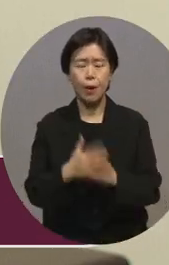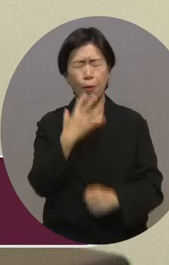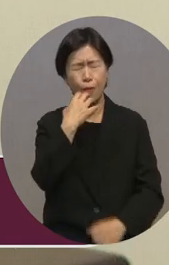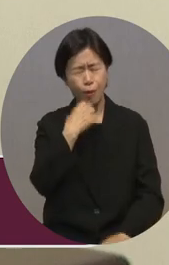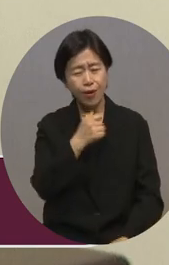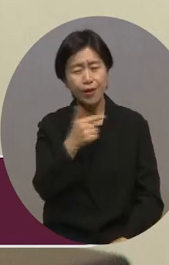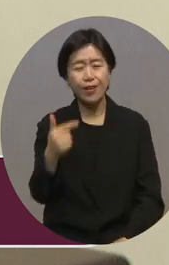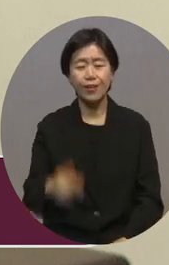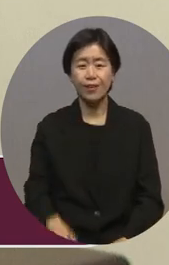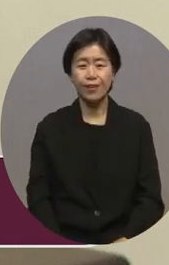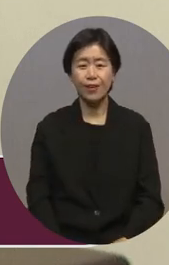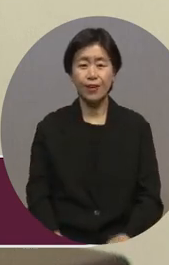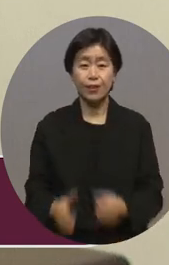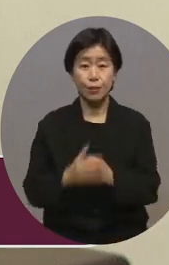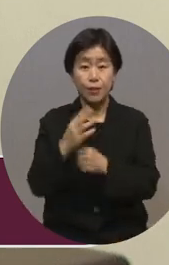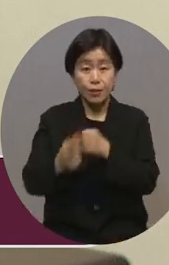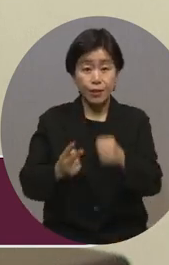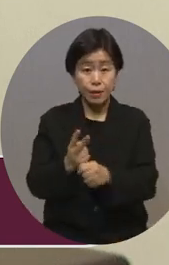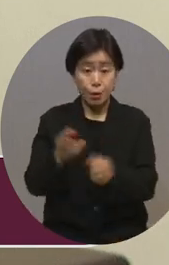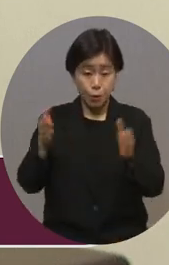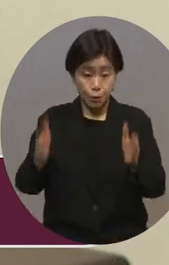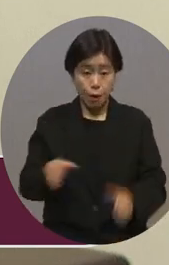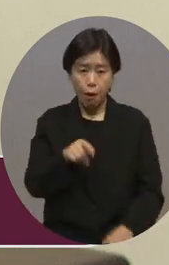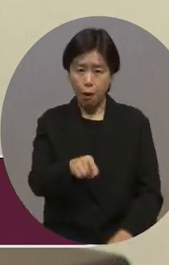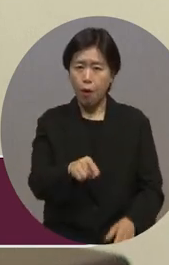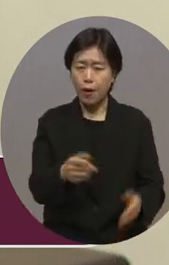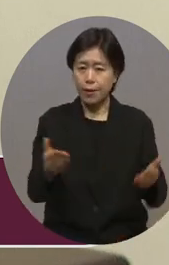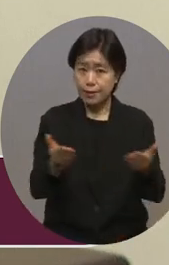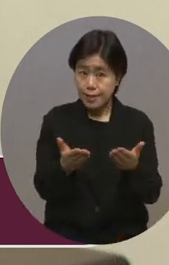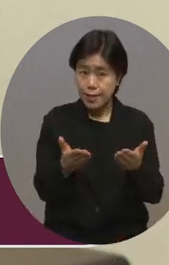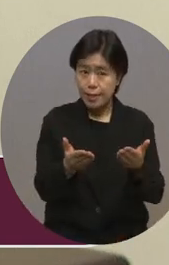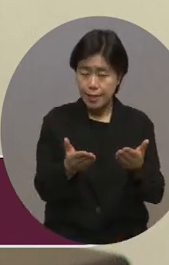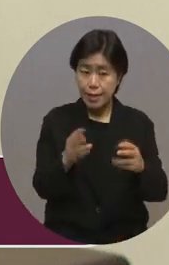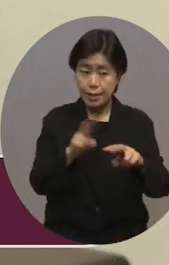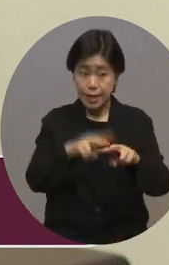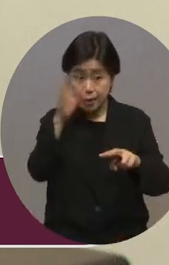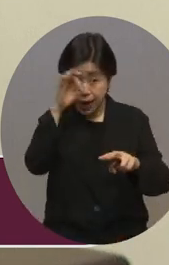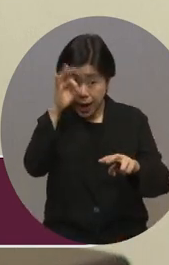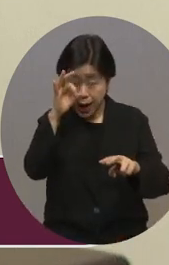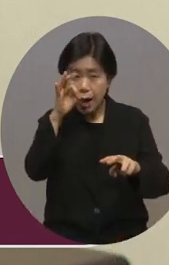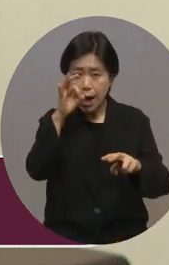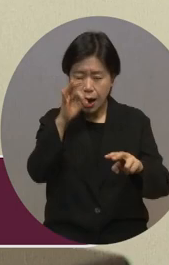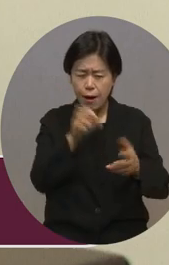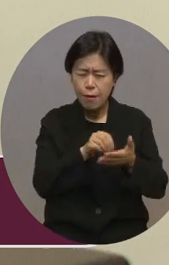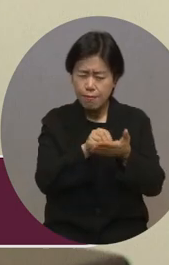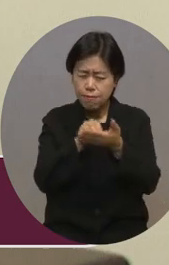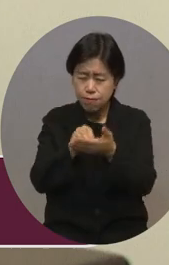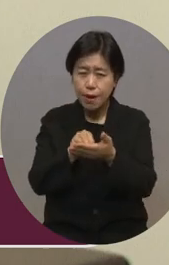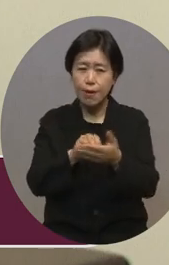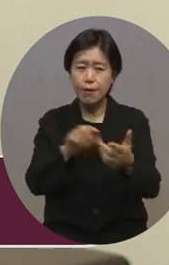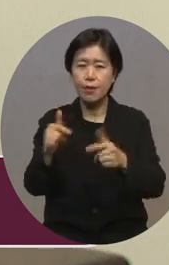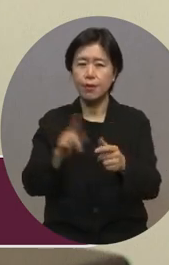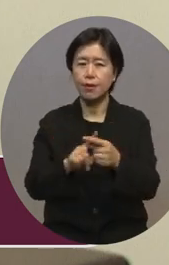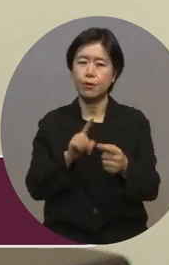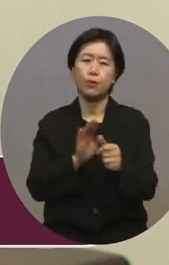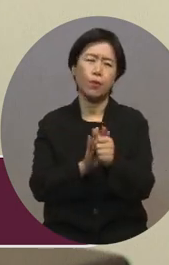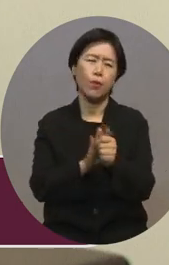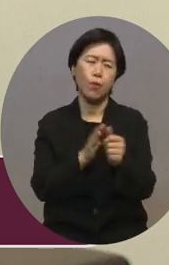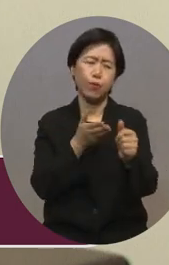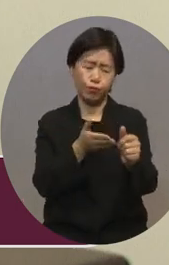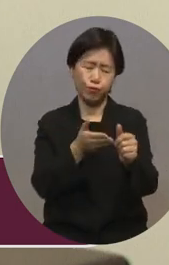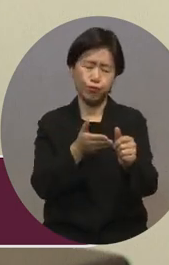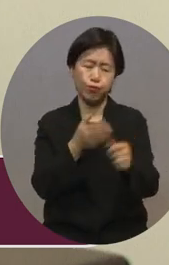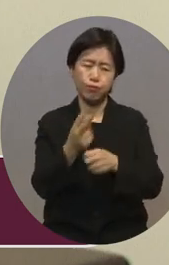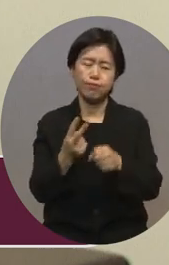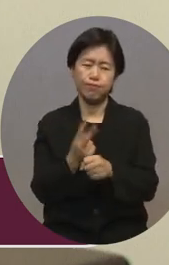느끼고 그래서 저 2년 동안 그 일을 계속 꾸준하게 발달 장애인들 취업을 위해서 또 그들이 좀더